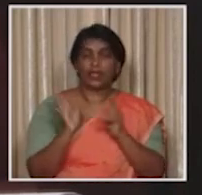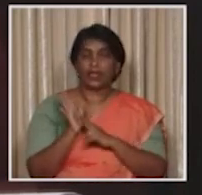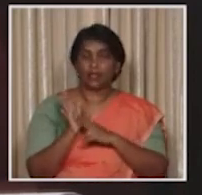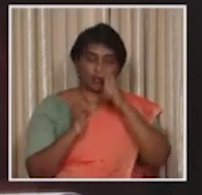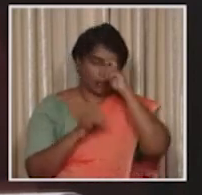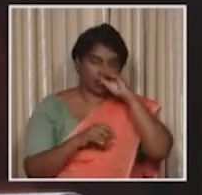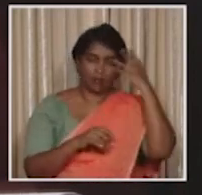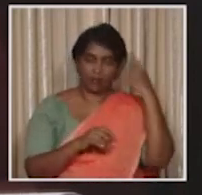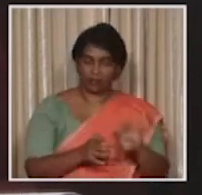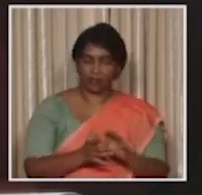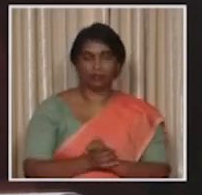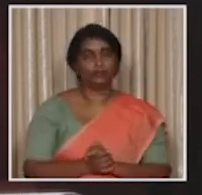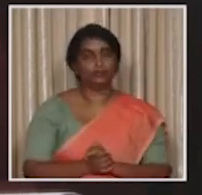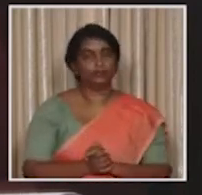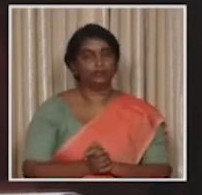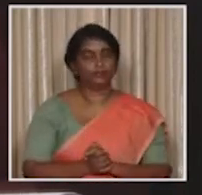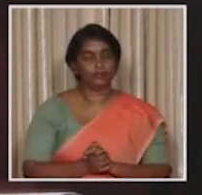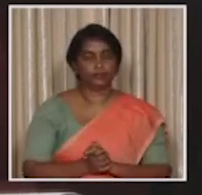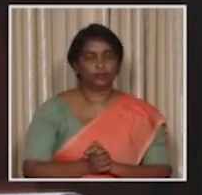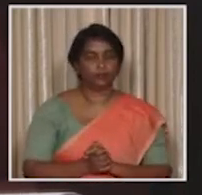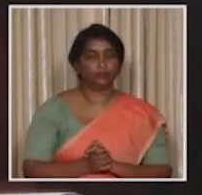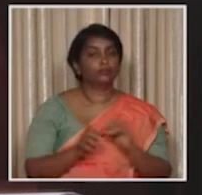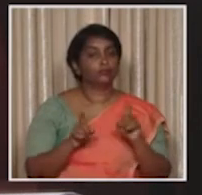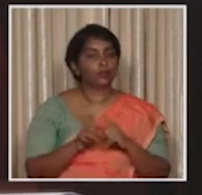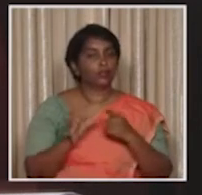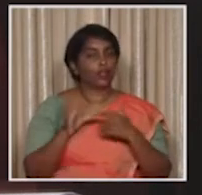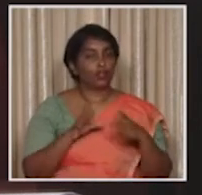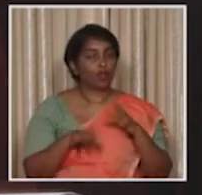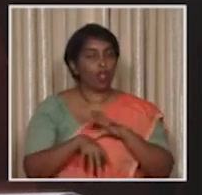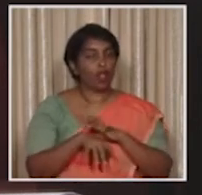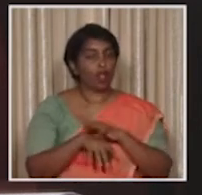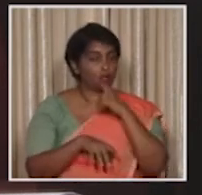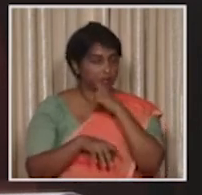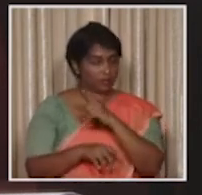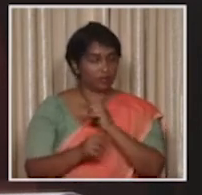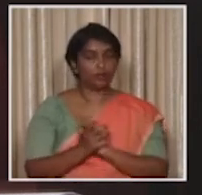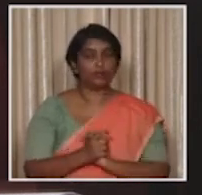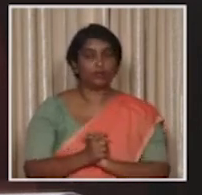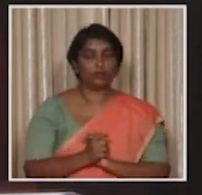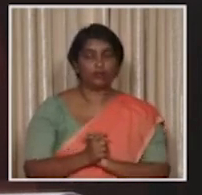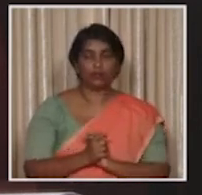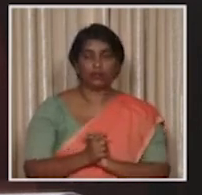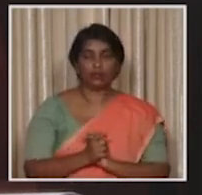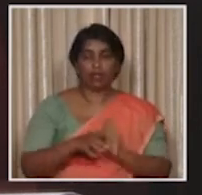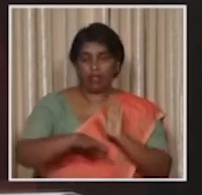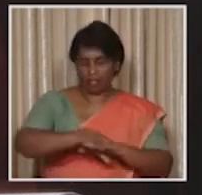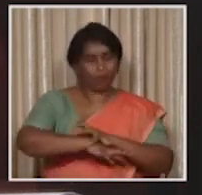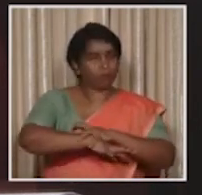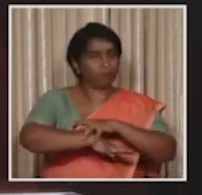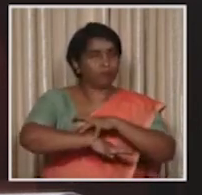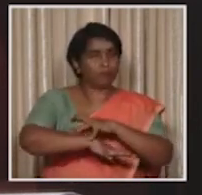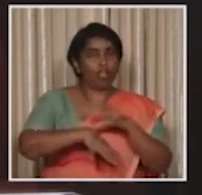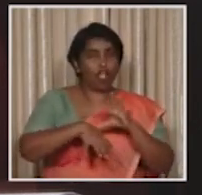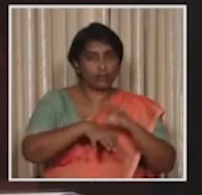කවිෂාන් මහතා මරණයට පත් වෙලා තිබෙනවා. ඒ වගේම අනුරාධපුර ශික්ෂණ රෝහලේ අතේ ඉදිමුවකට රෝහල්ගත වූ